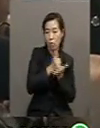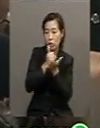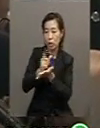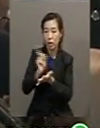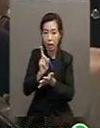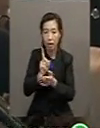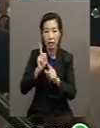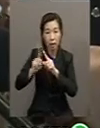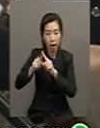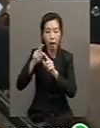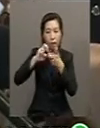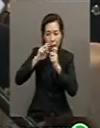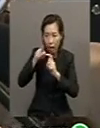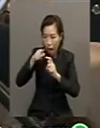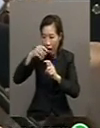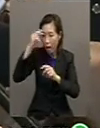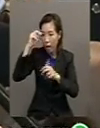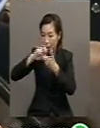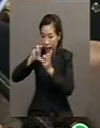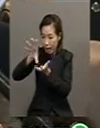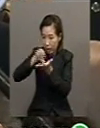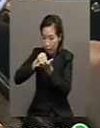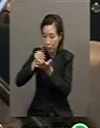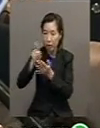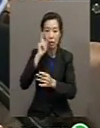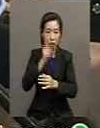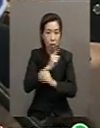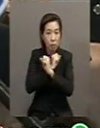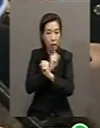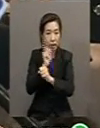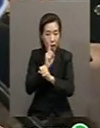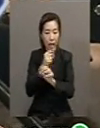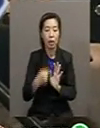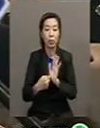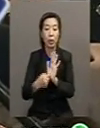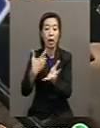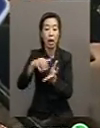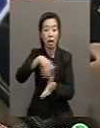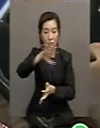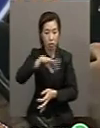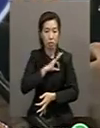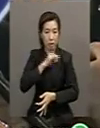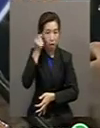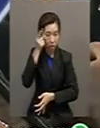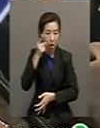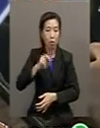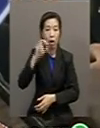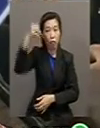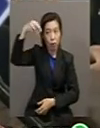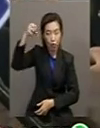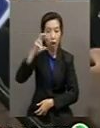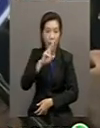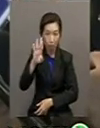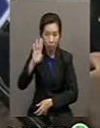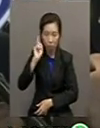ราก็เอาจุดอ่อนหรือว่าจุดที่ควรจะนำมาป้องกันให้สมาชิกมีความเข้าใจว่าระบบไฟฟ้าเ